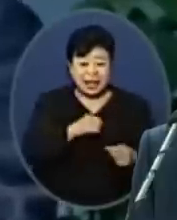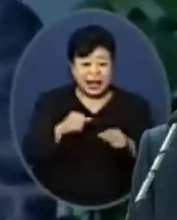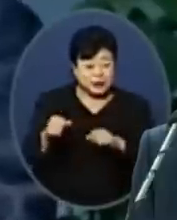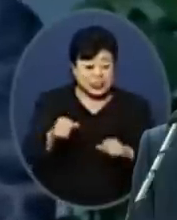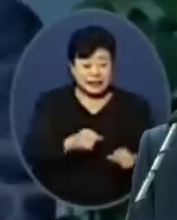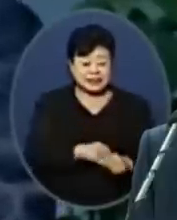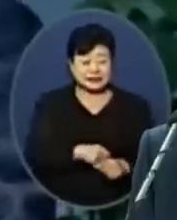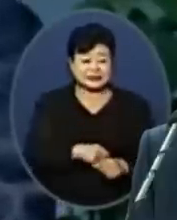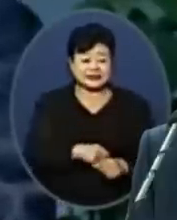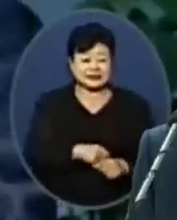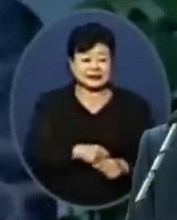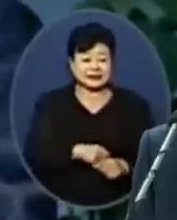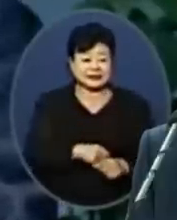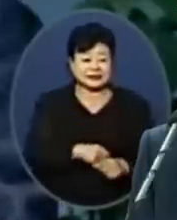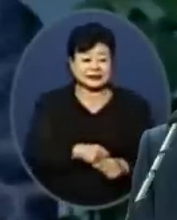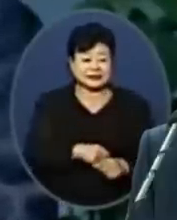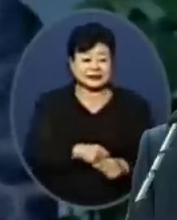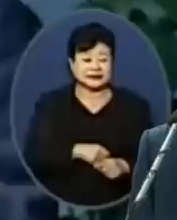행위는